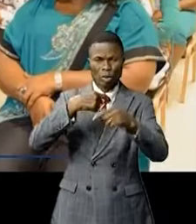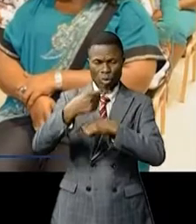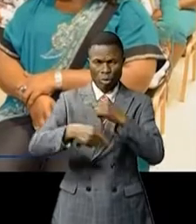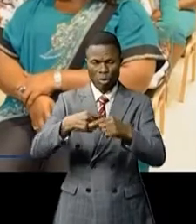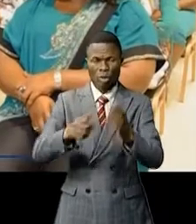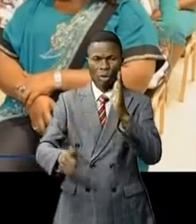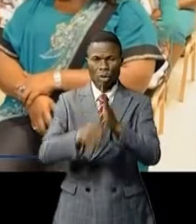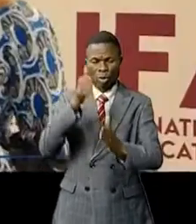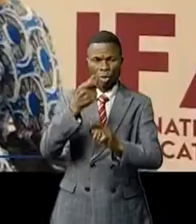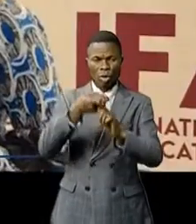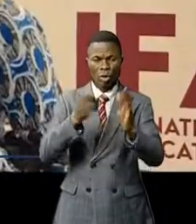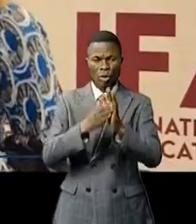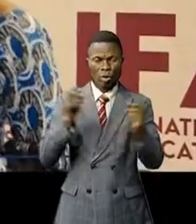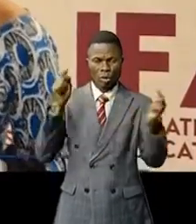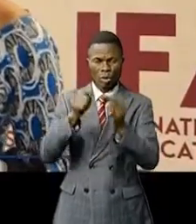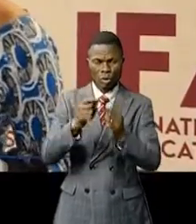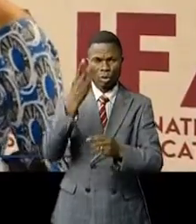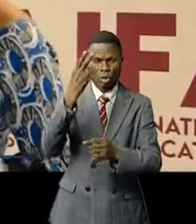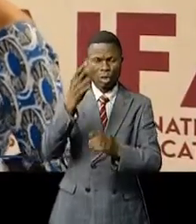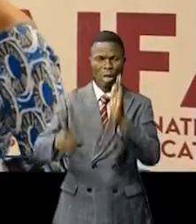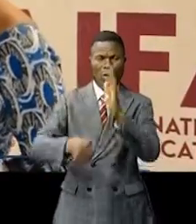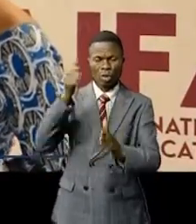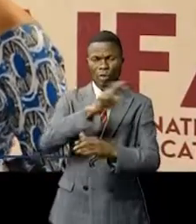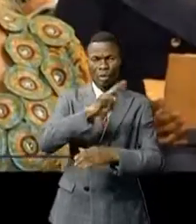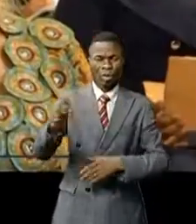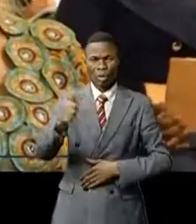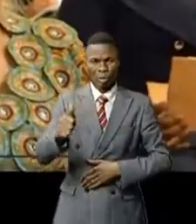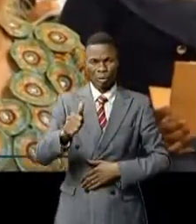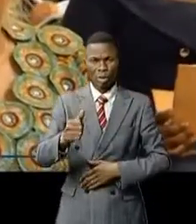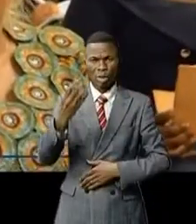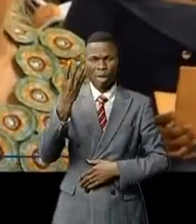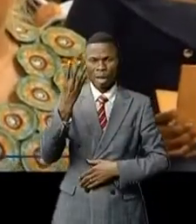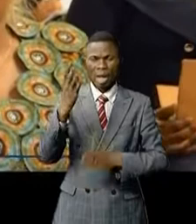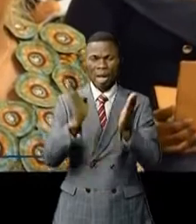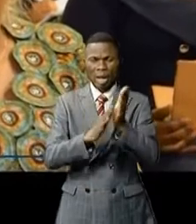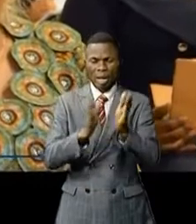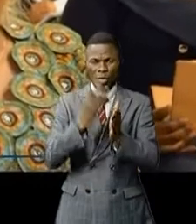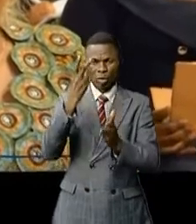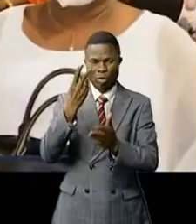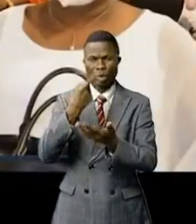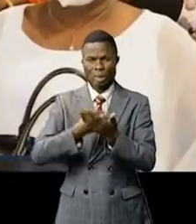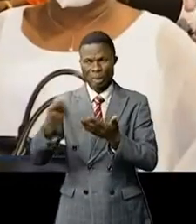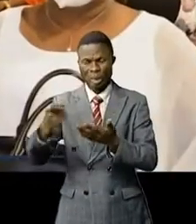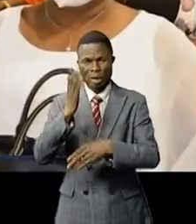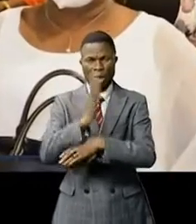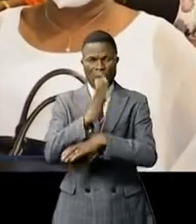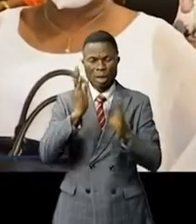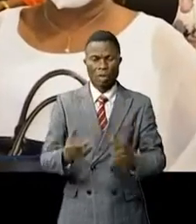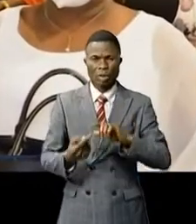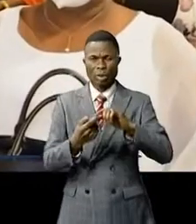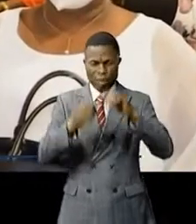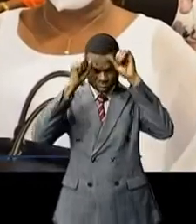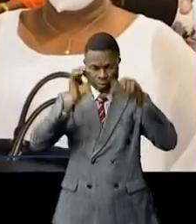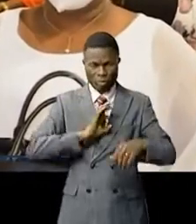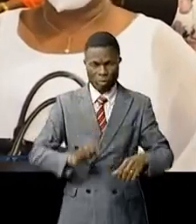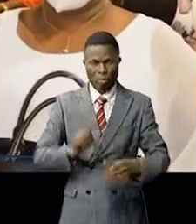du 11 octobre au 12 novembre 2021 en raison de 4 écoles par semaine. C'est la conseillère spéciale du chef de l'État